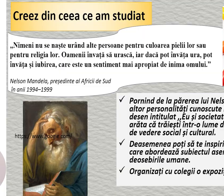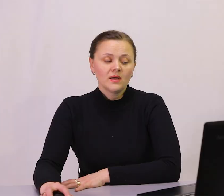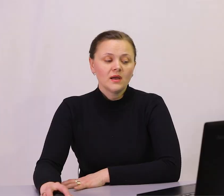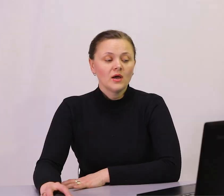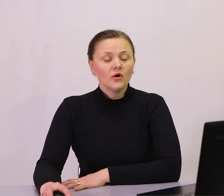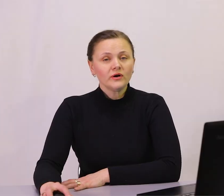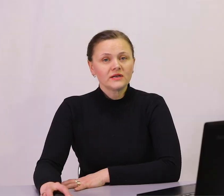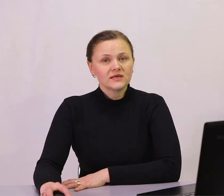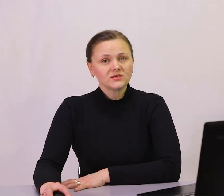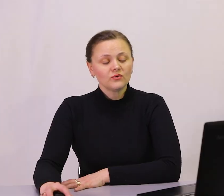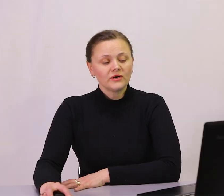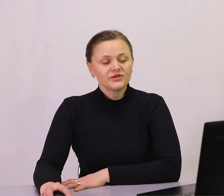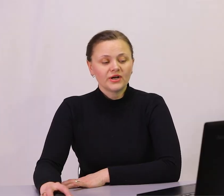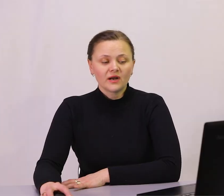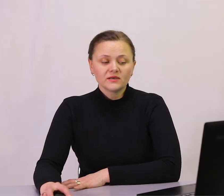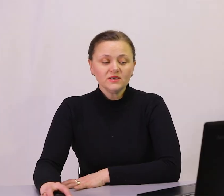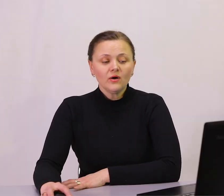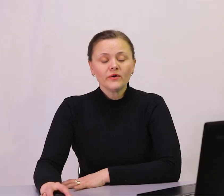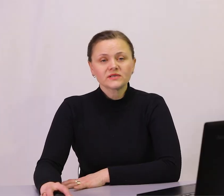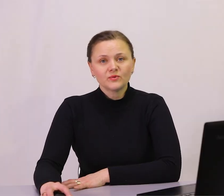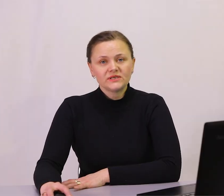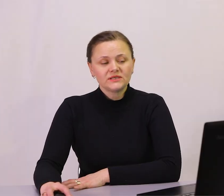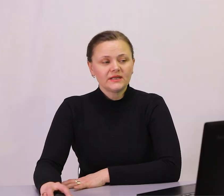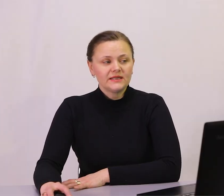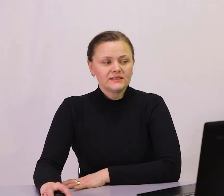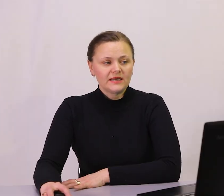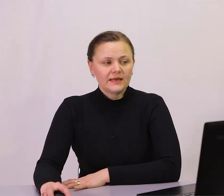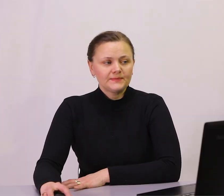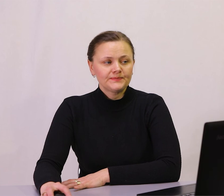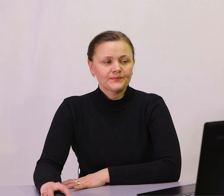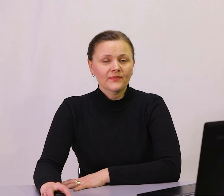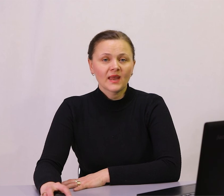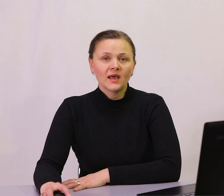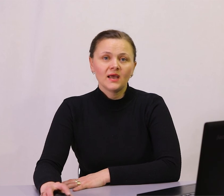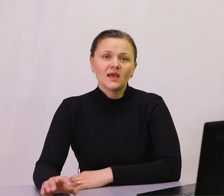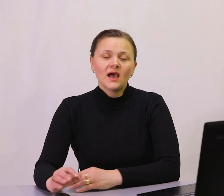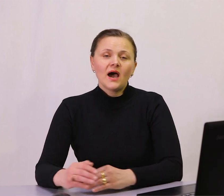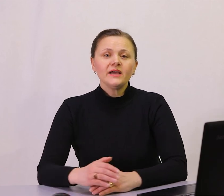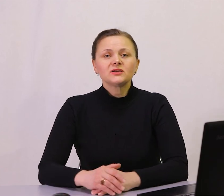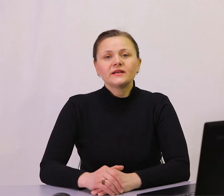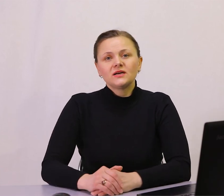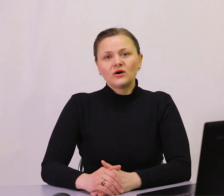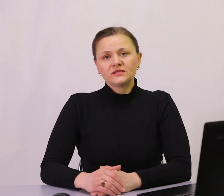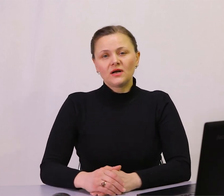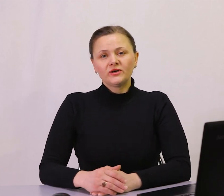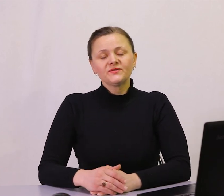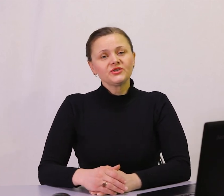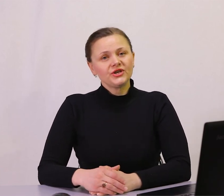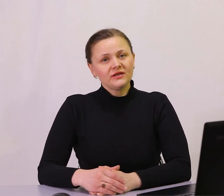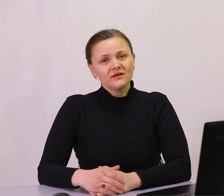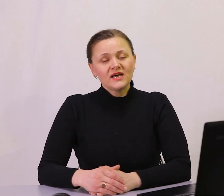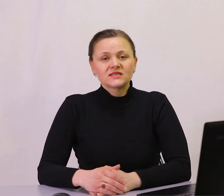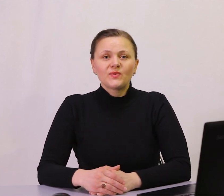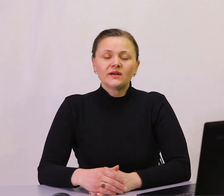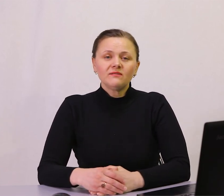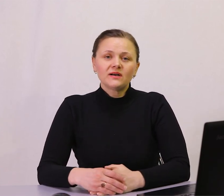umane. Organizați cu colegii de clasă o expoziție de desene. Aici lecția noastră a luat